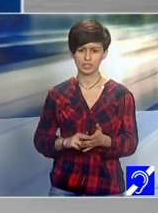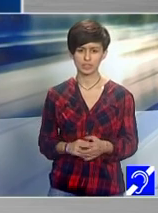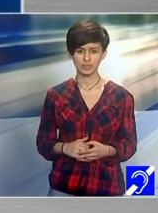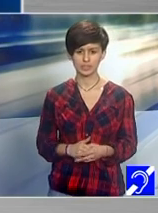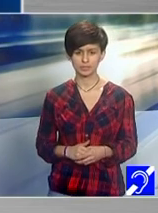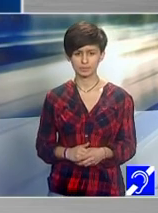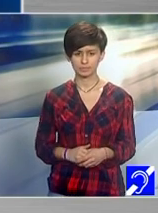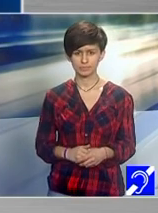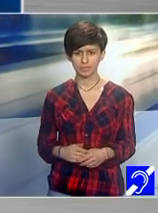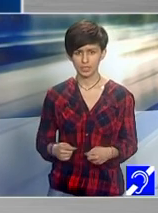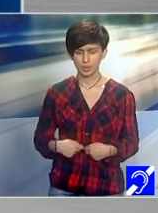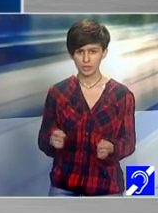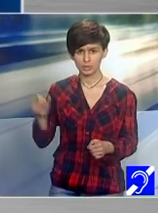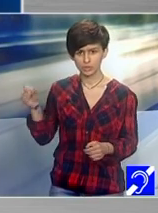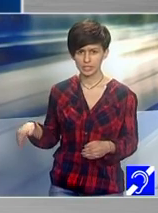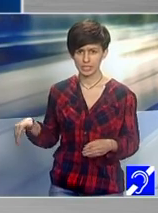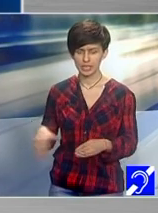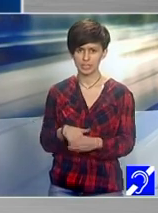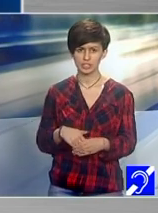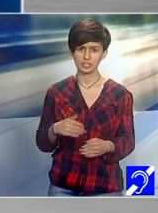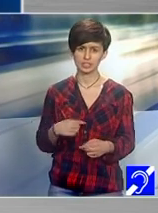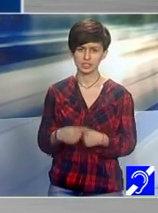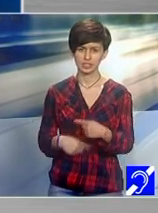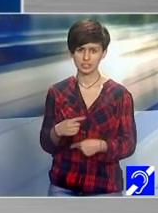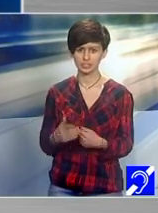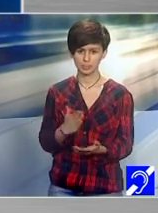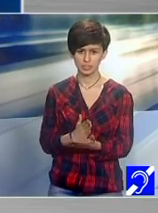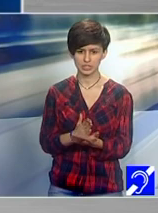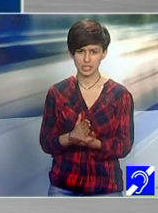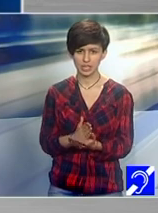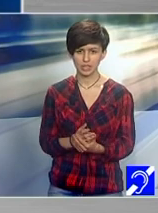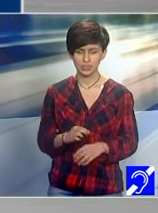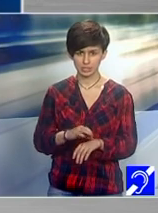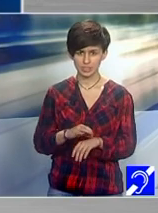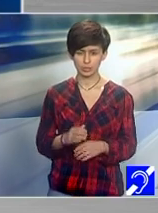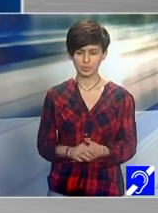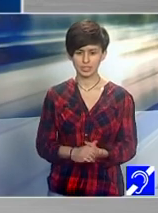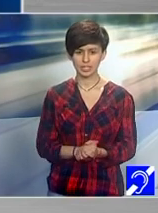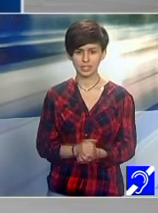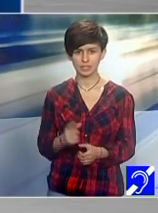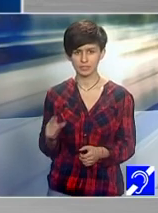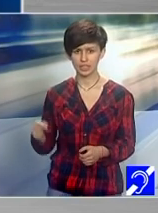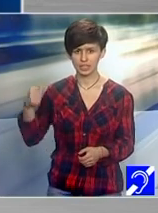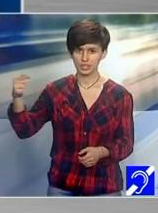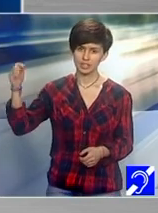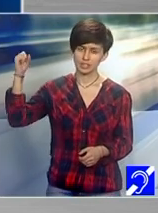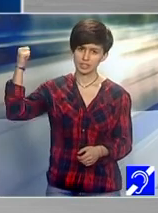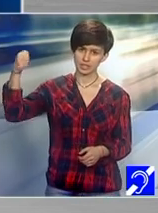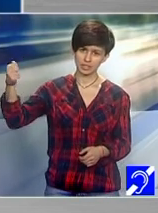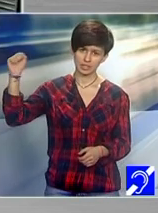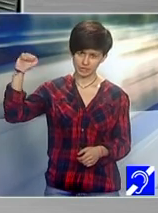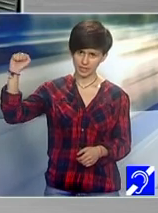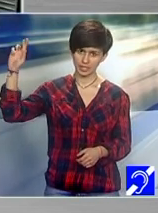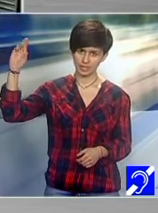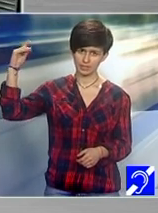departe. Toți angajații din sistemul sanitar fac gărzi, pentru că din salariul ăsta nu pot supraviețui. Trebuie 7-8 zile pe lună să-ți leși familia, să stai în